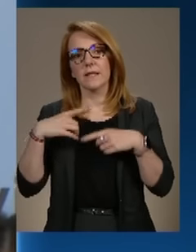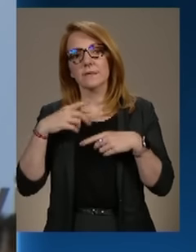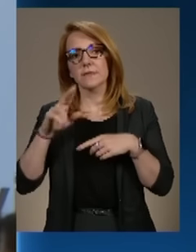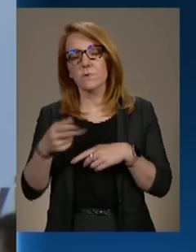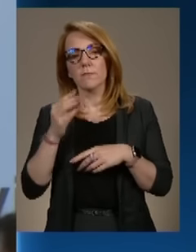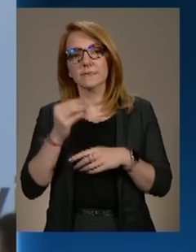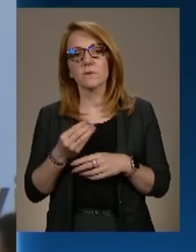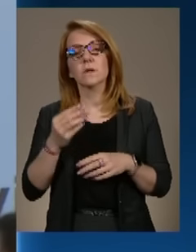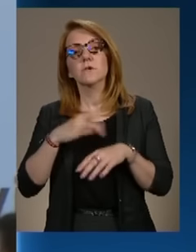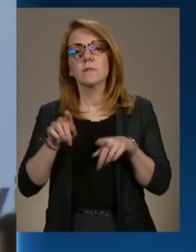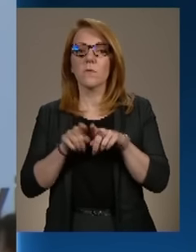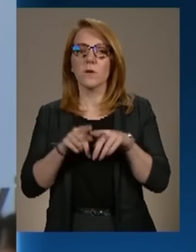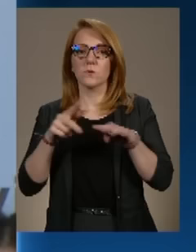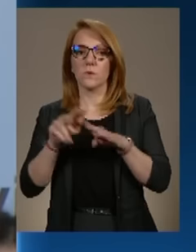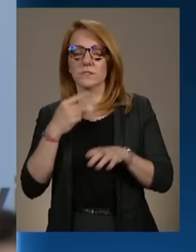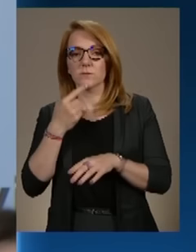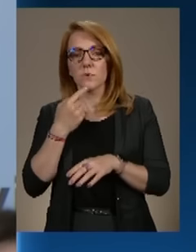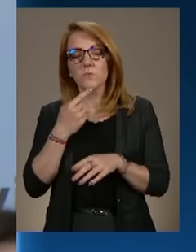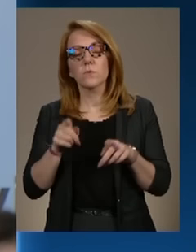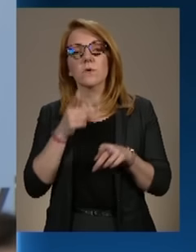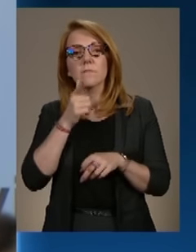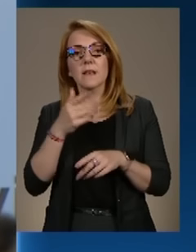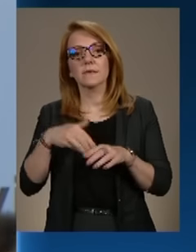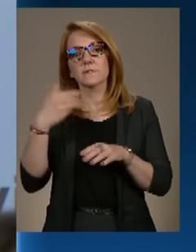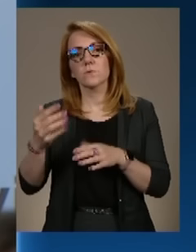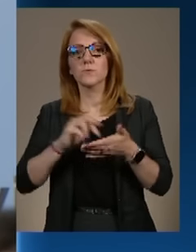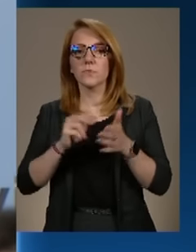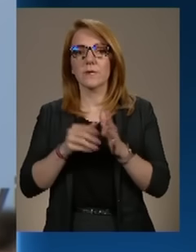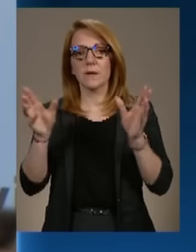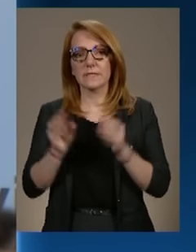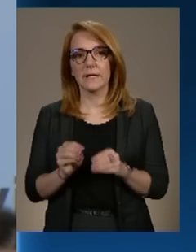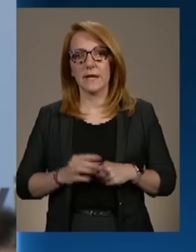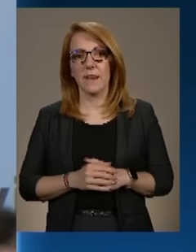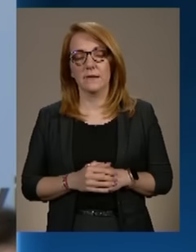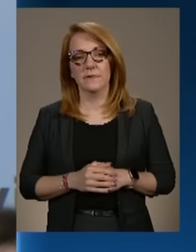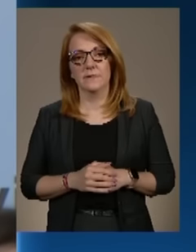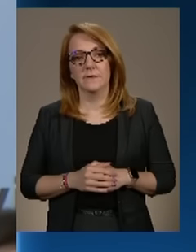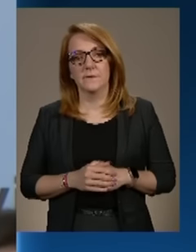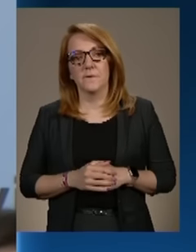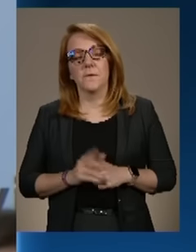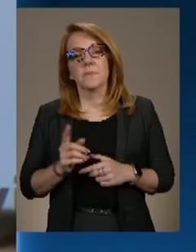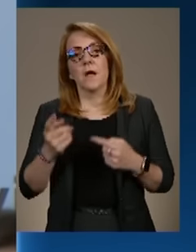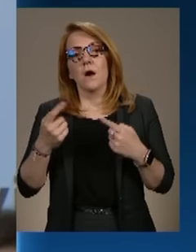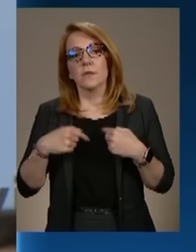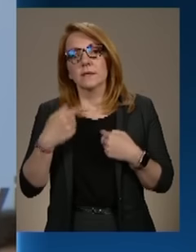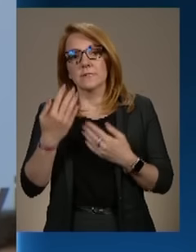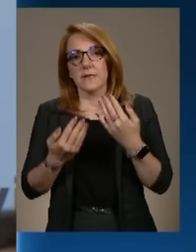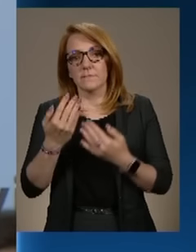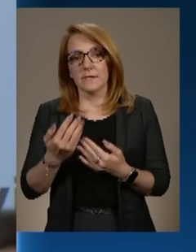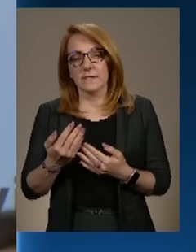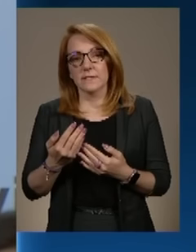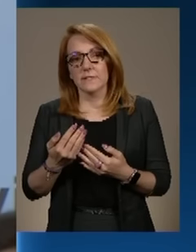szobah hozunk olyan fontos kérdéseket is mintogy mi lesz a külső kerületekkel a hogy én ezt az eredményt